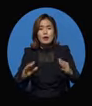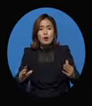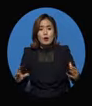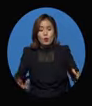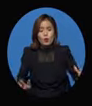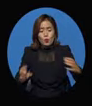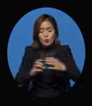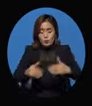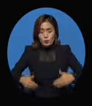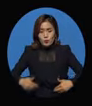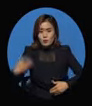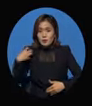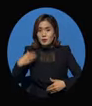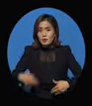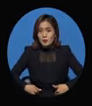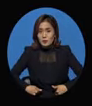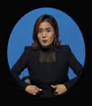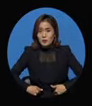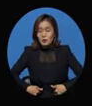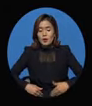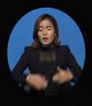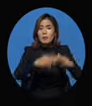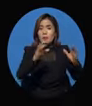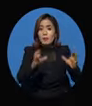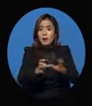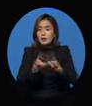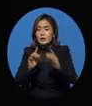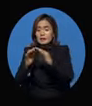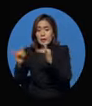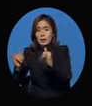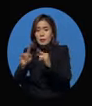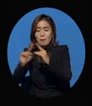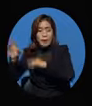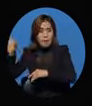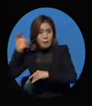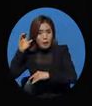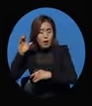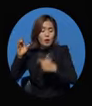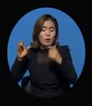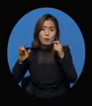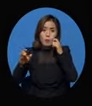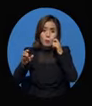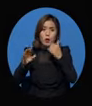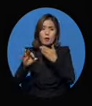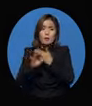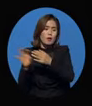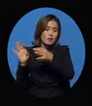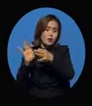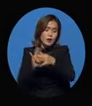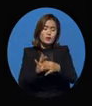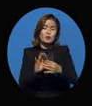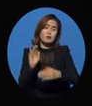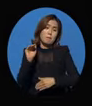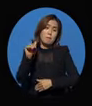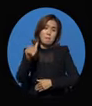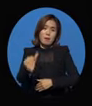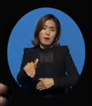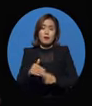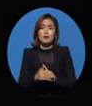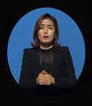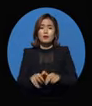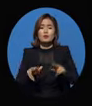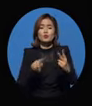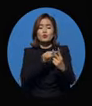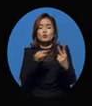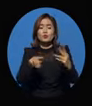역할을 해야 됩니다 당이 민심의 목소 를 제대로 정보 소통을 전달하지 못하면 계속 이 우리 되는거 아니겠습니까 지금